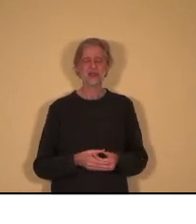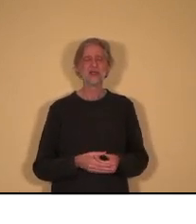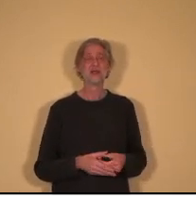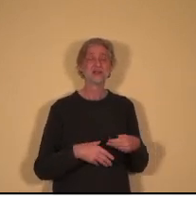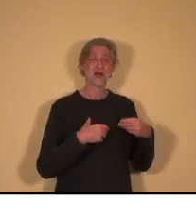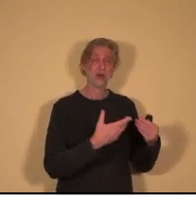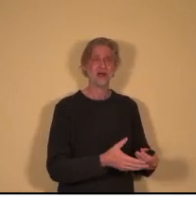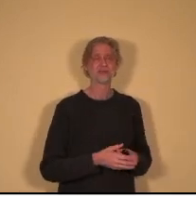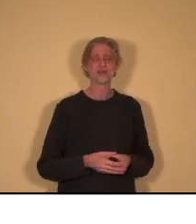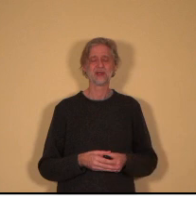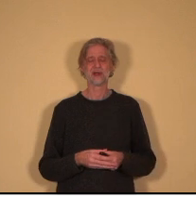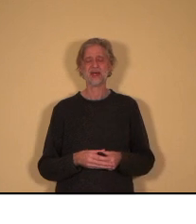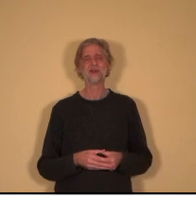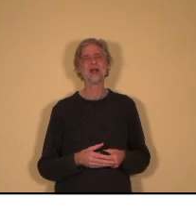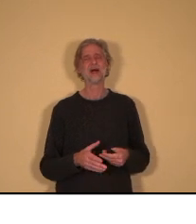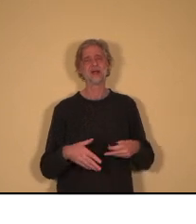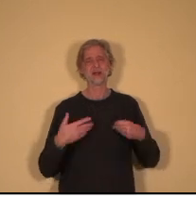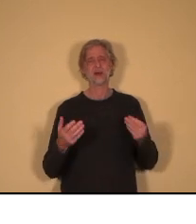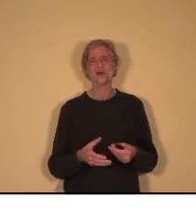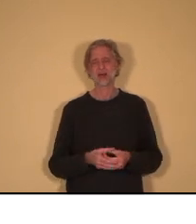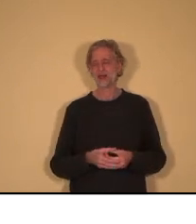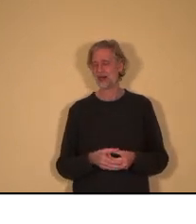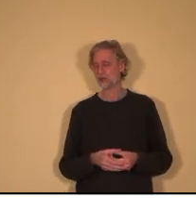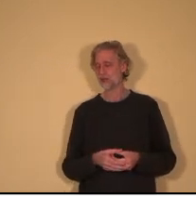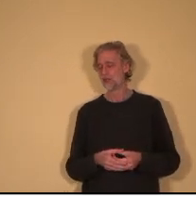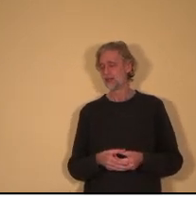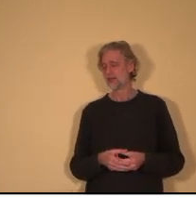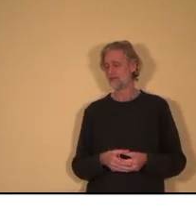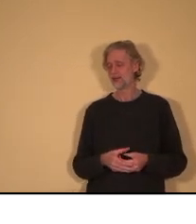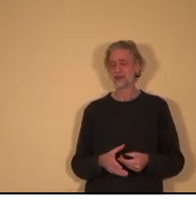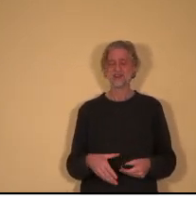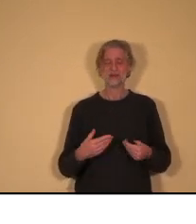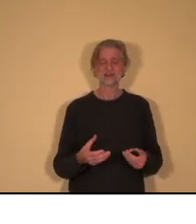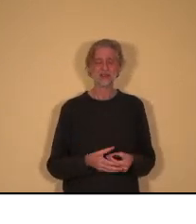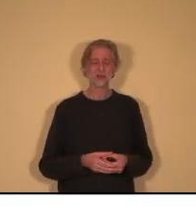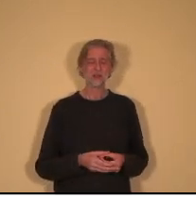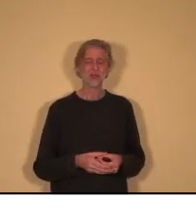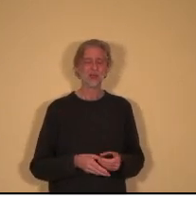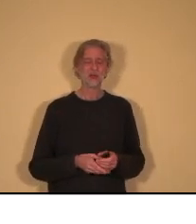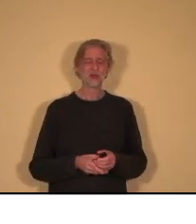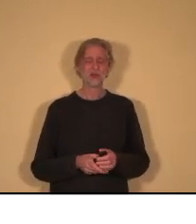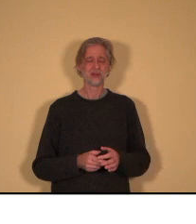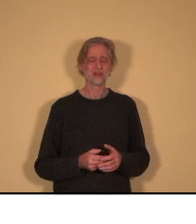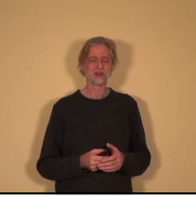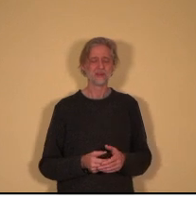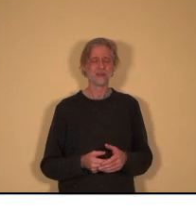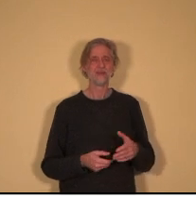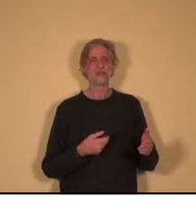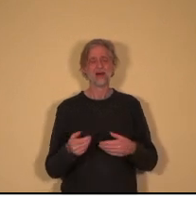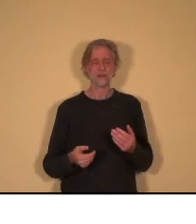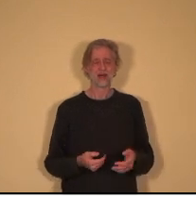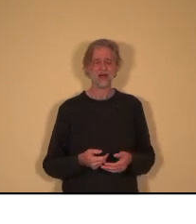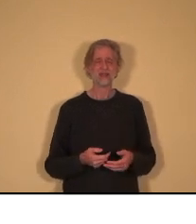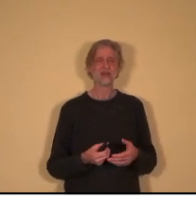abzutrennen, dauerhaft einzulagern. Eine dauerhafte Einlagerung nennen wir eine Sequestrierung. Und wir